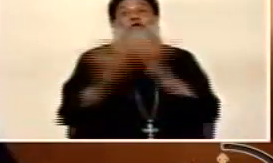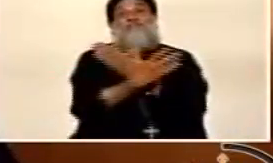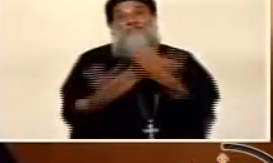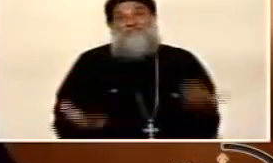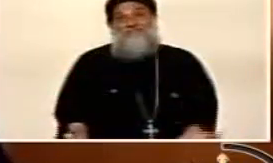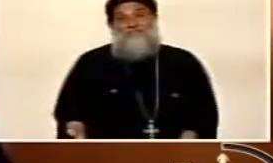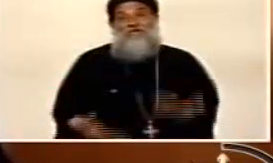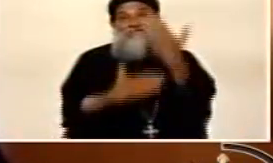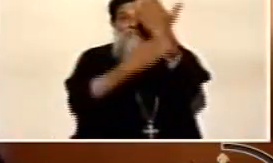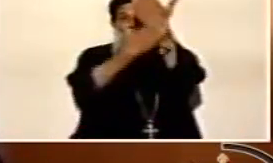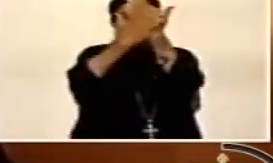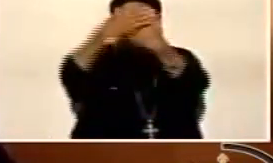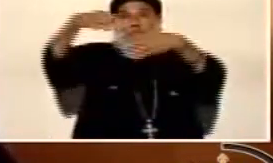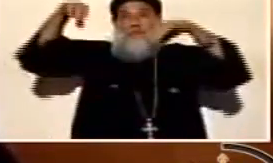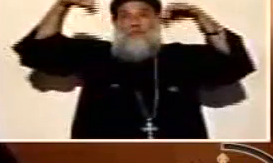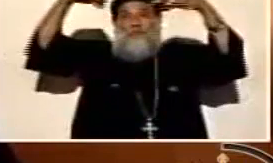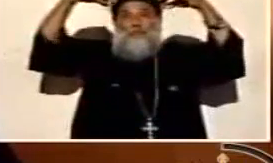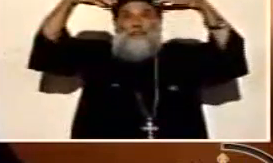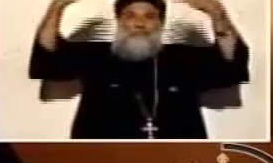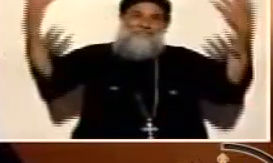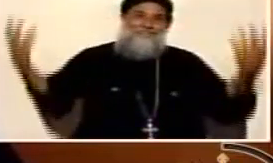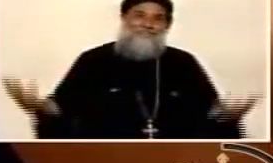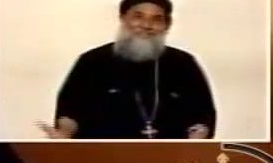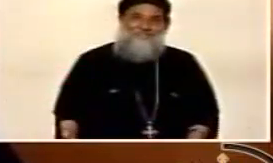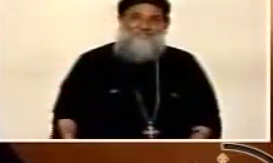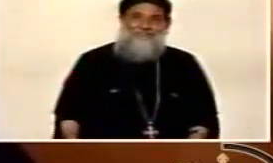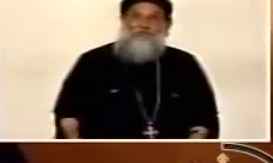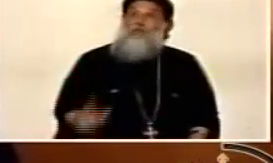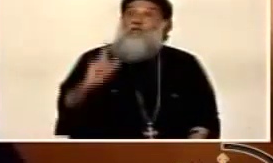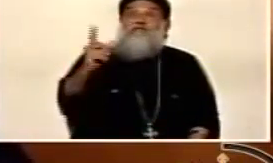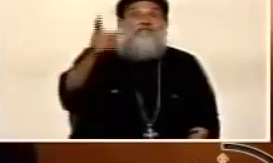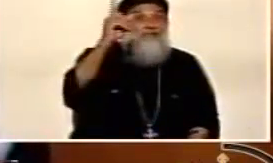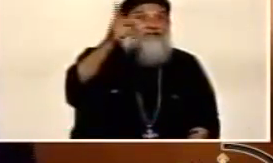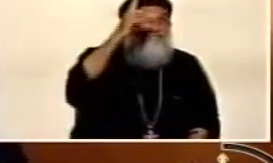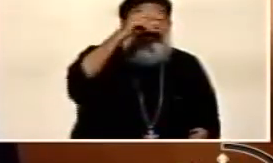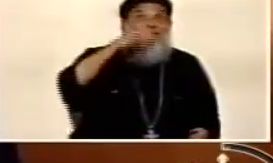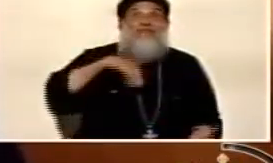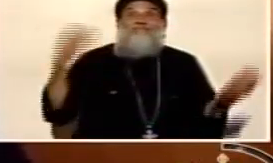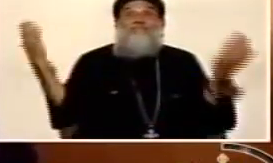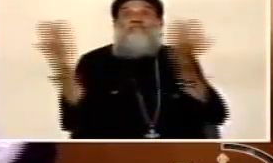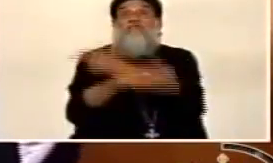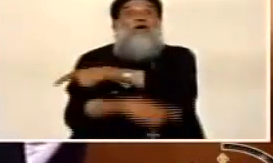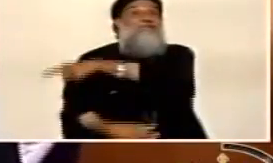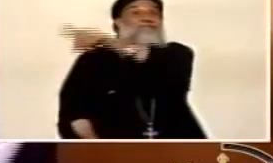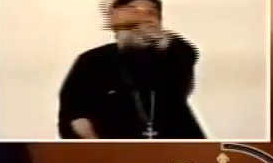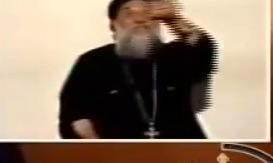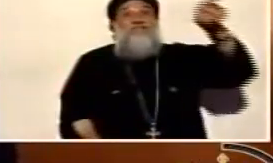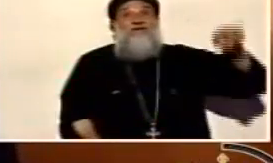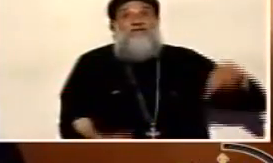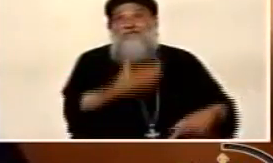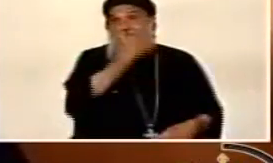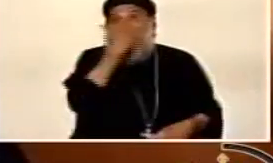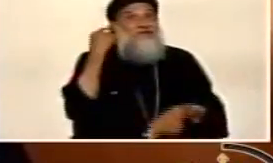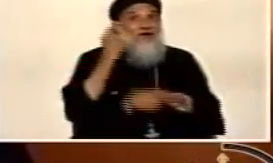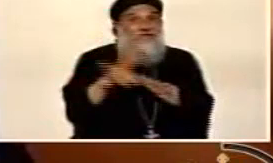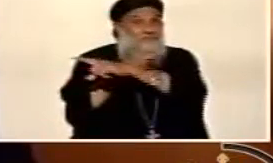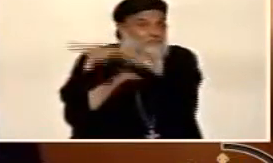الطرق. هو ده المطلوب، إن في فترة صوم